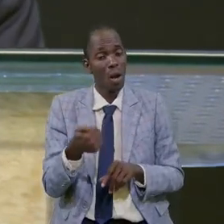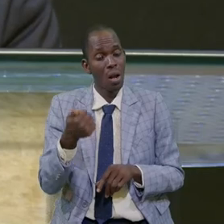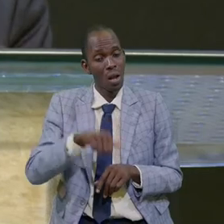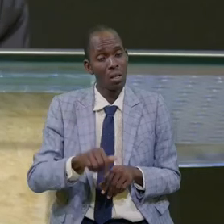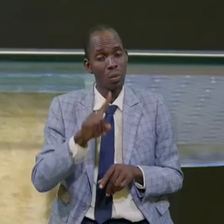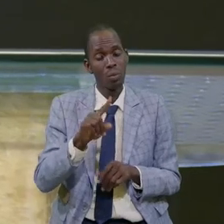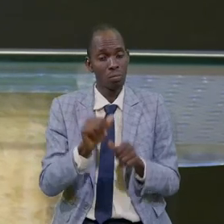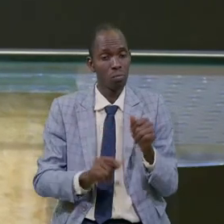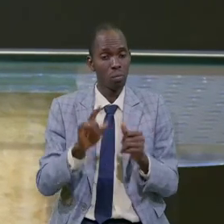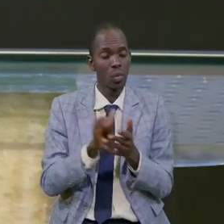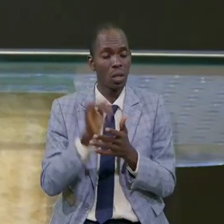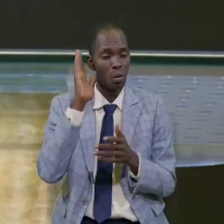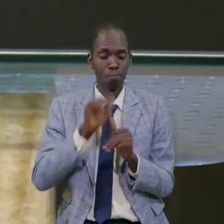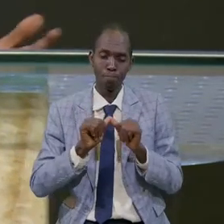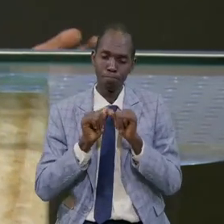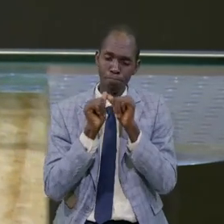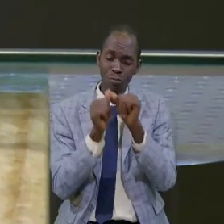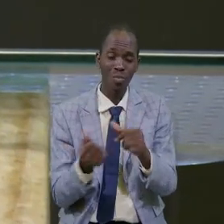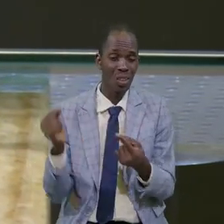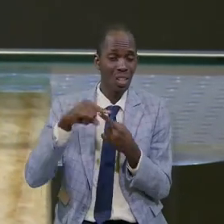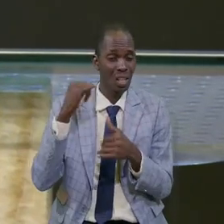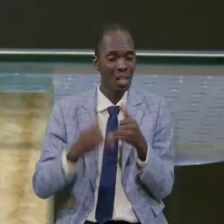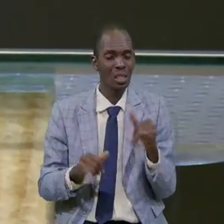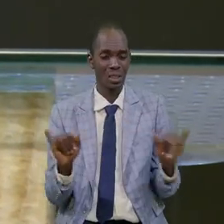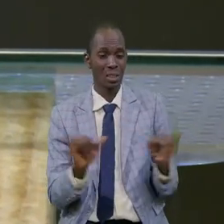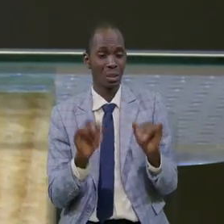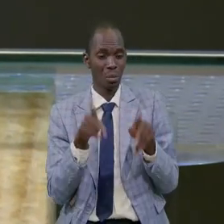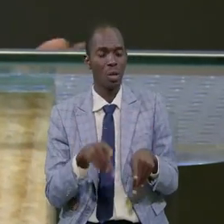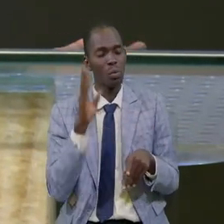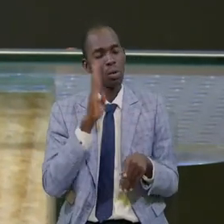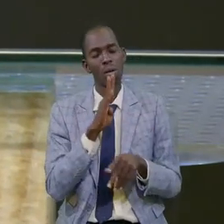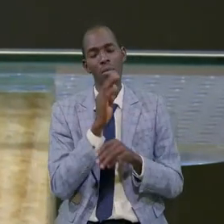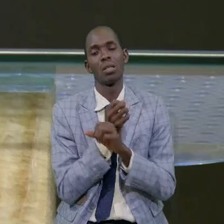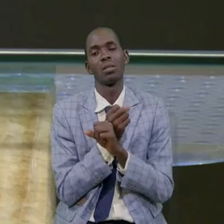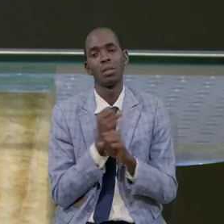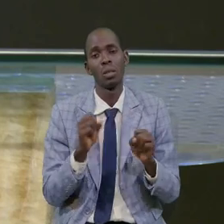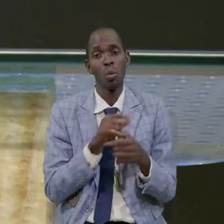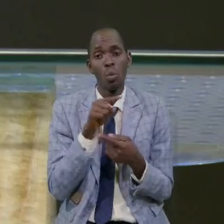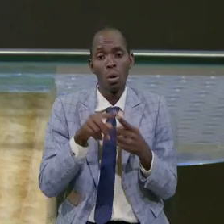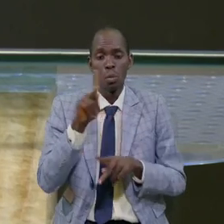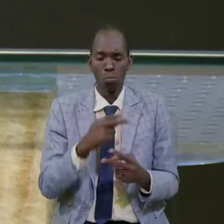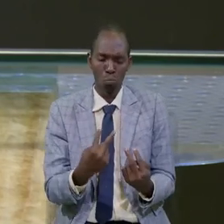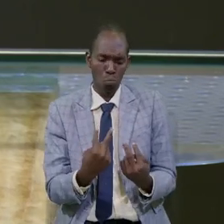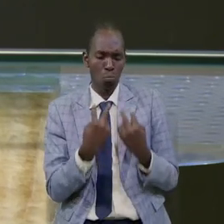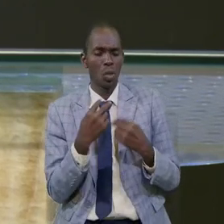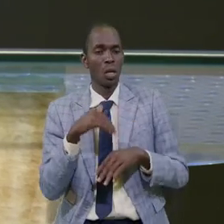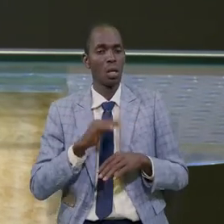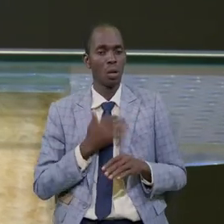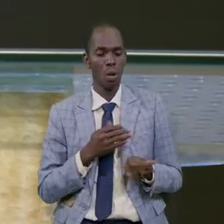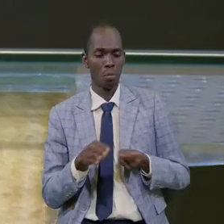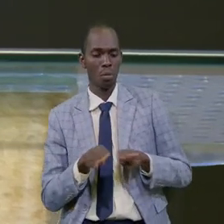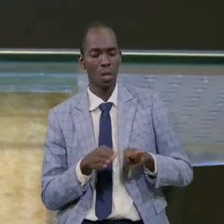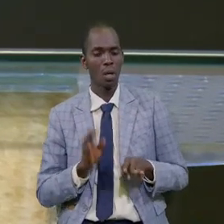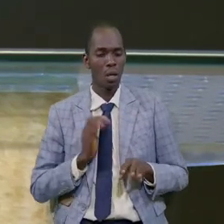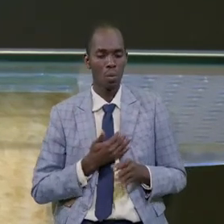fin sera sauvé. Quand les gens voient nos actions, quand ils voient notre style de vie,